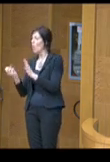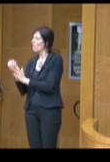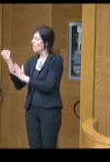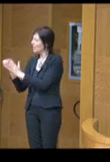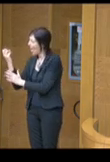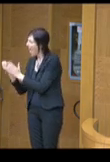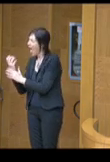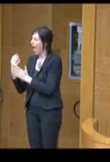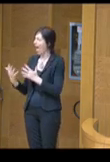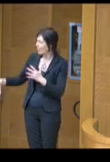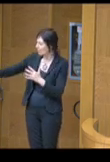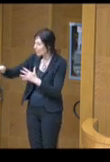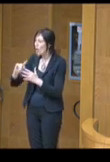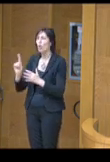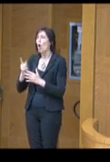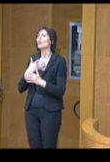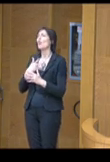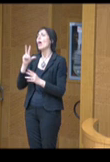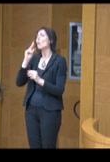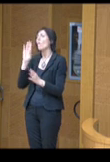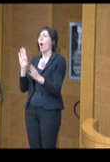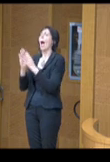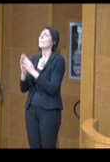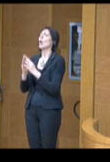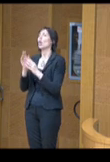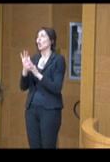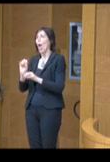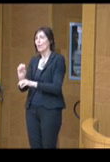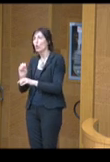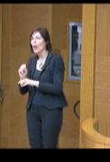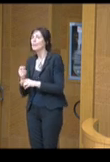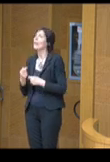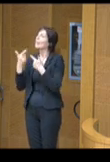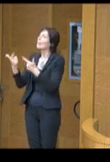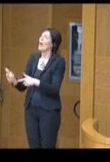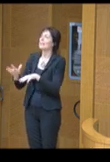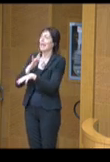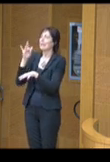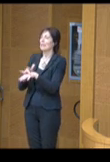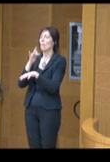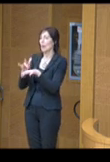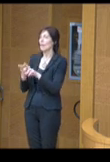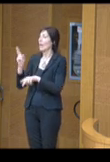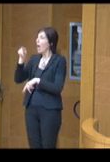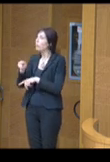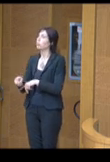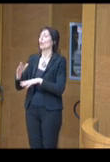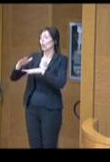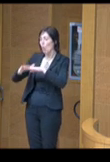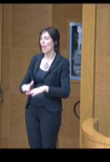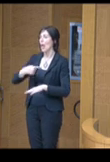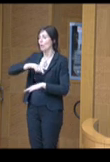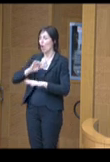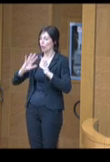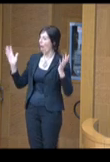piante, ma avviare un nuovo approccio educativo, capace di trasmettere una rinnovata sensibilità sul tema della tutela del nostro ambiente e